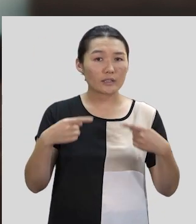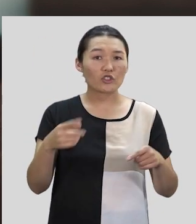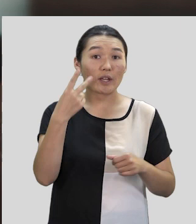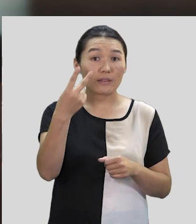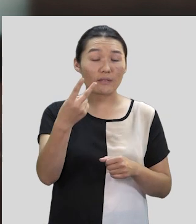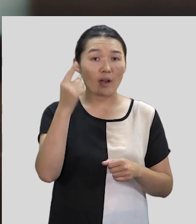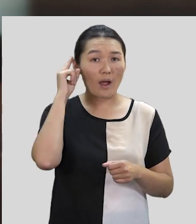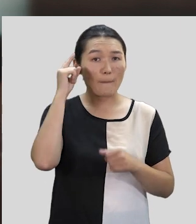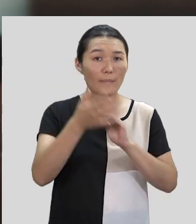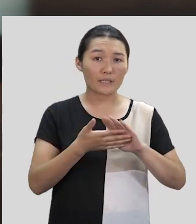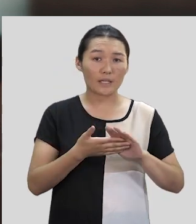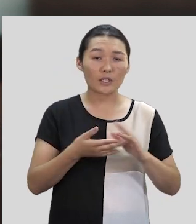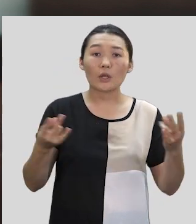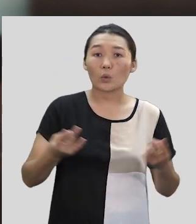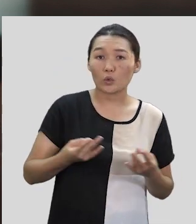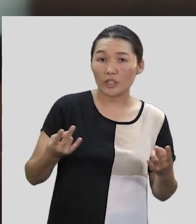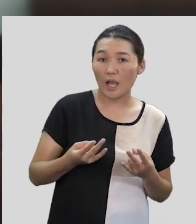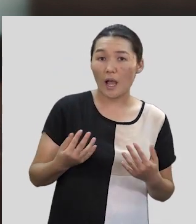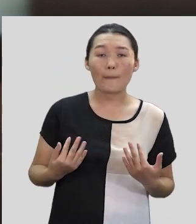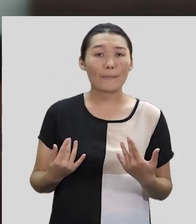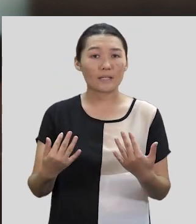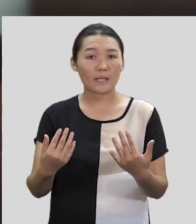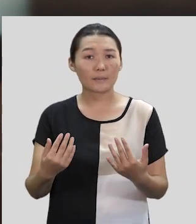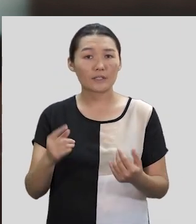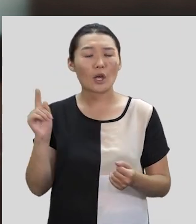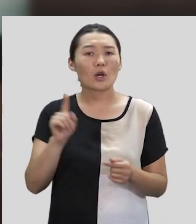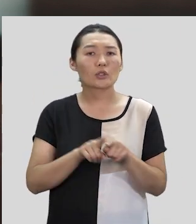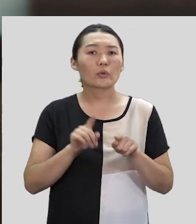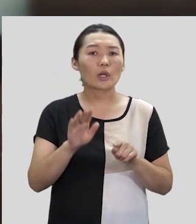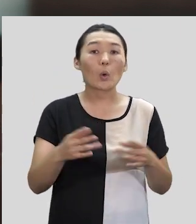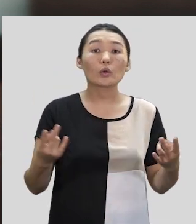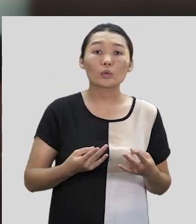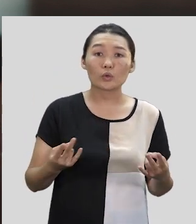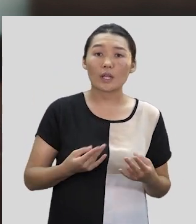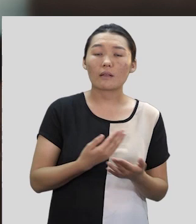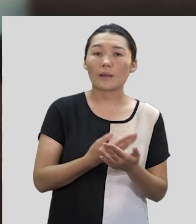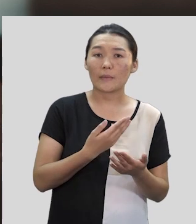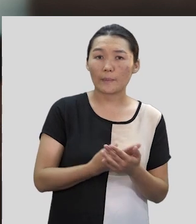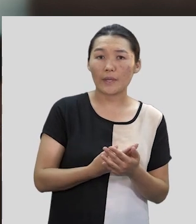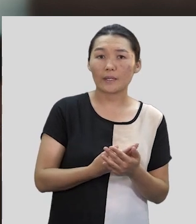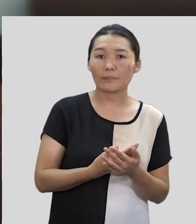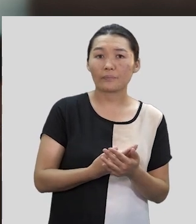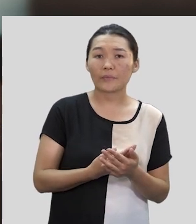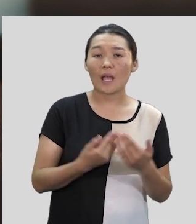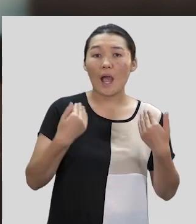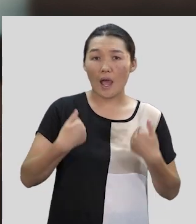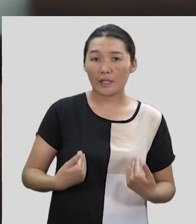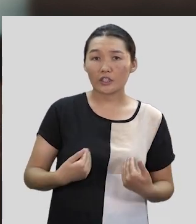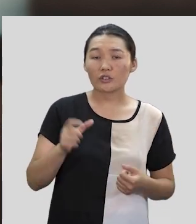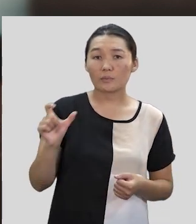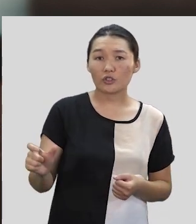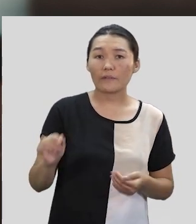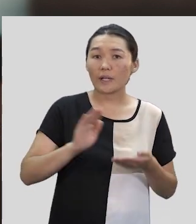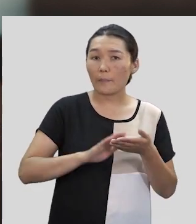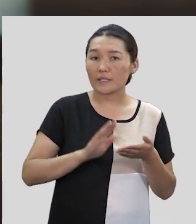и потребность что такое нужда например организм человека постоянно